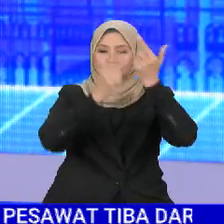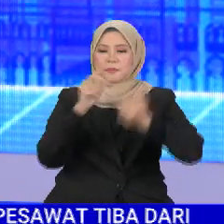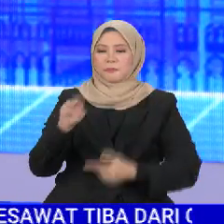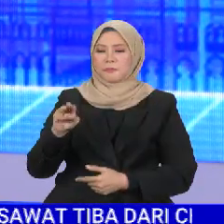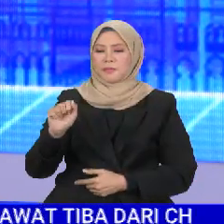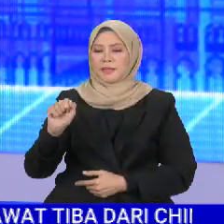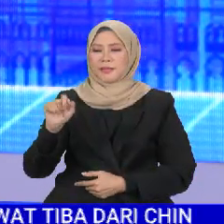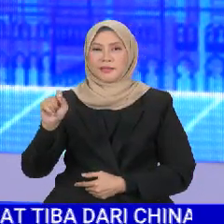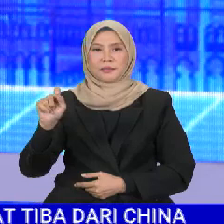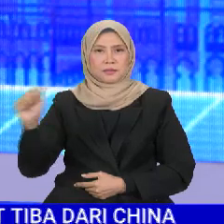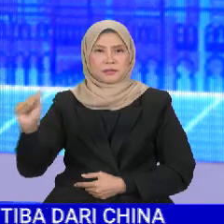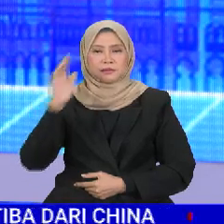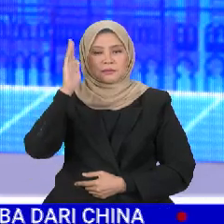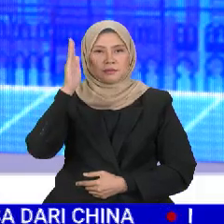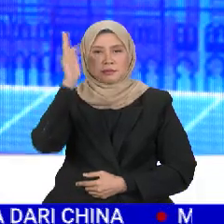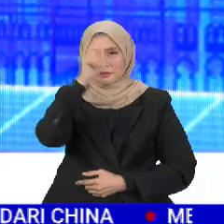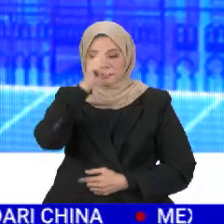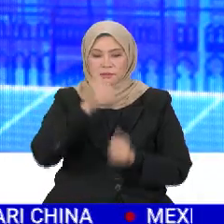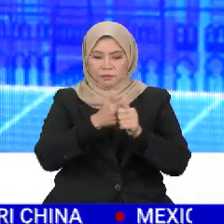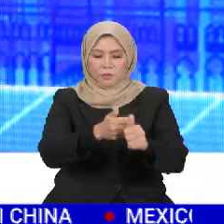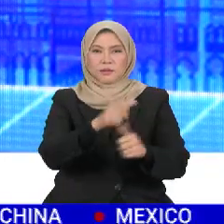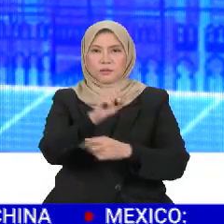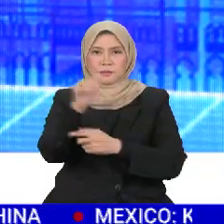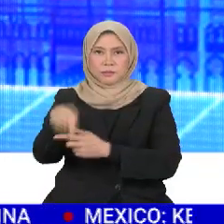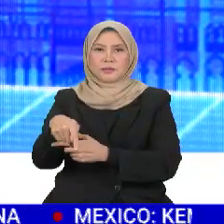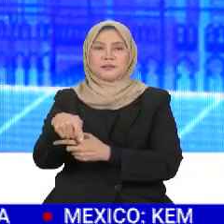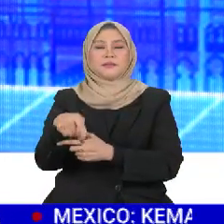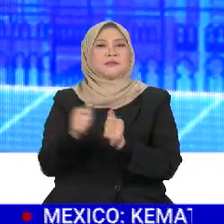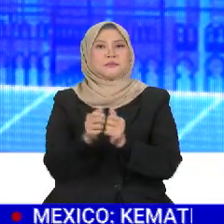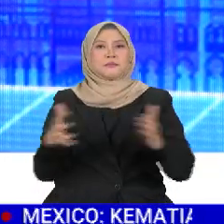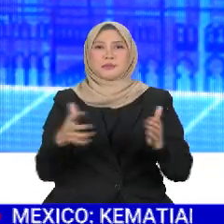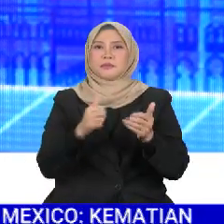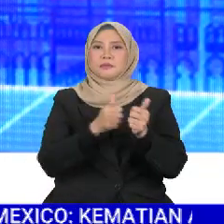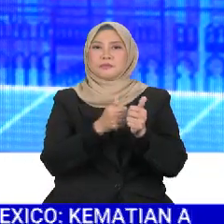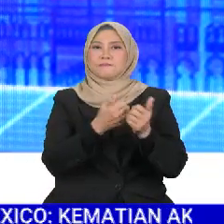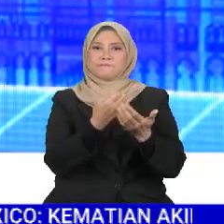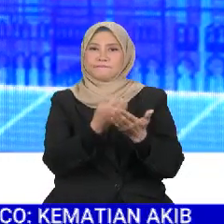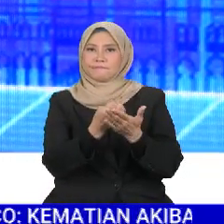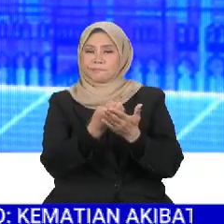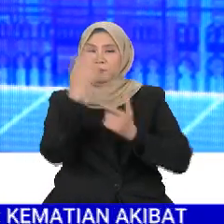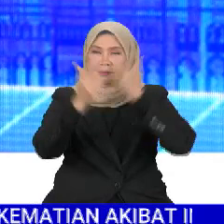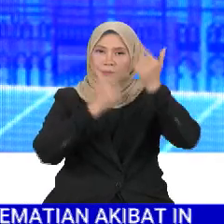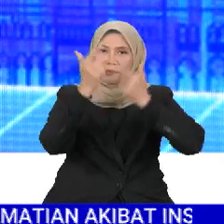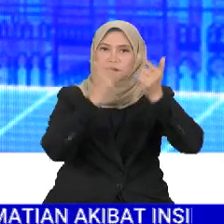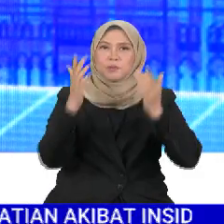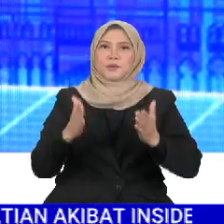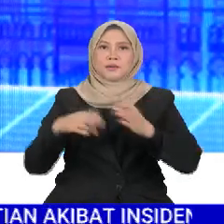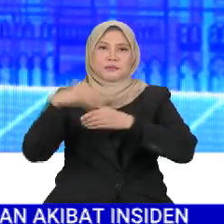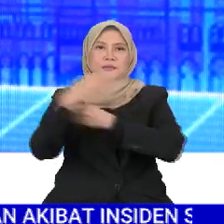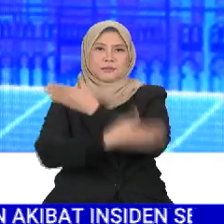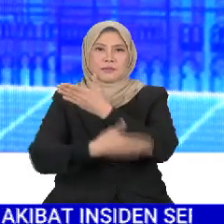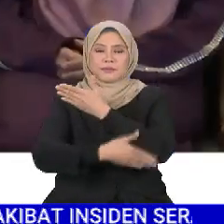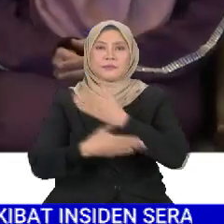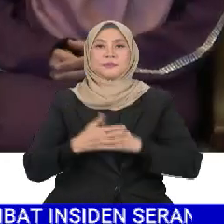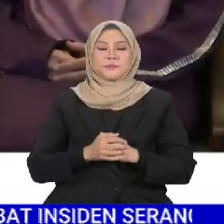optimis kerajaan akan melaksanakan SOP bersesuaian tanpa menjejaskan prospek pemulihan industri pelancongan negara. Pihaknya